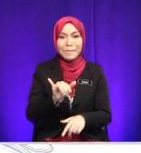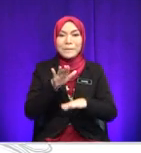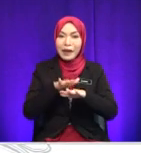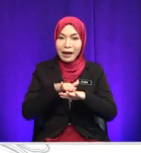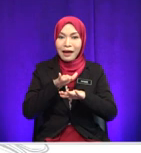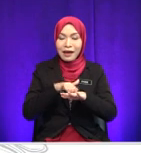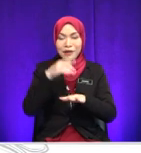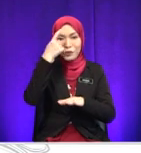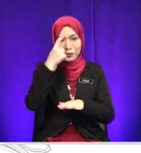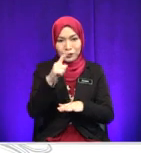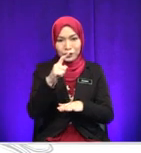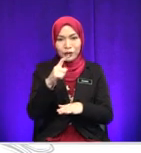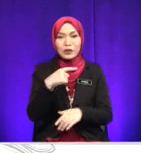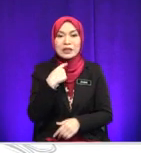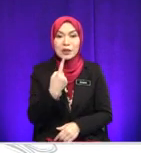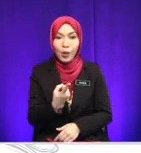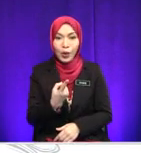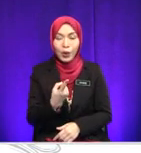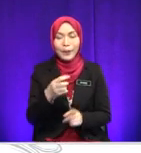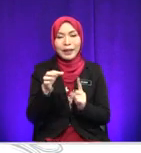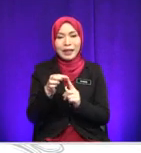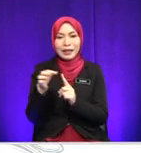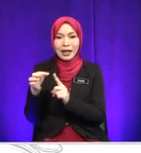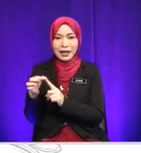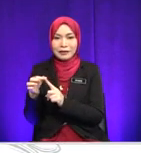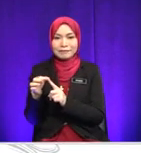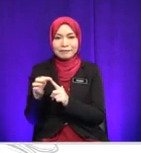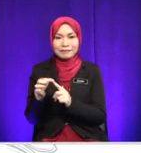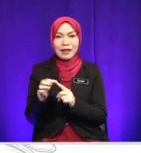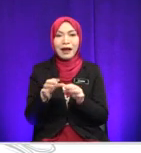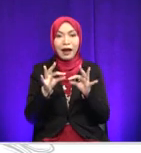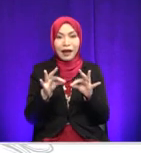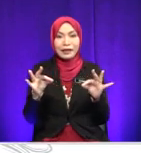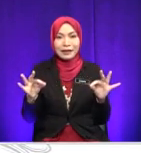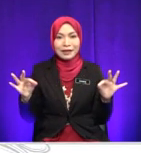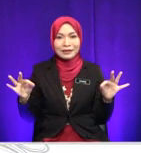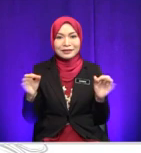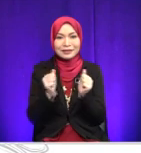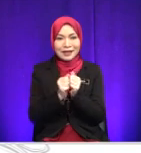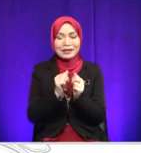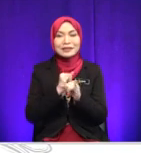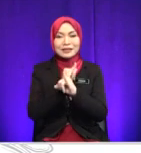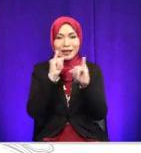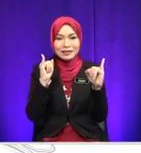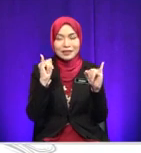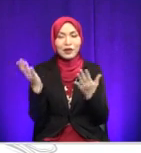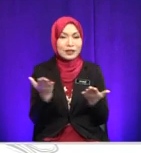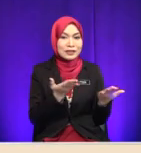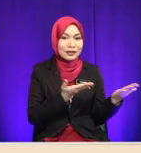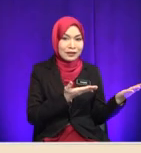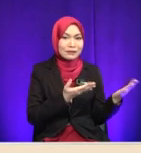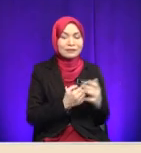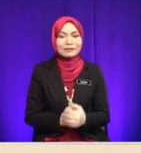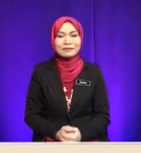ya, Cikgu. Tips. Okey, silakan siapa? Baik, saya Cikgu. Okey, Afiq. Silakan Afiq. Silakan Afiq.